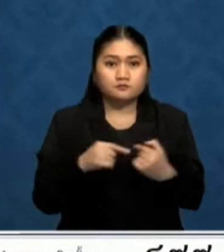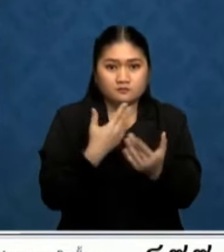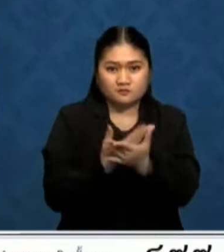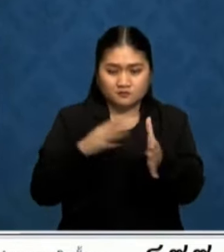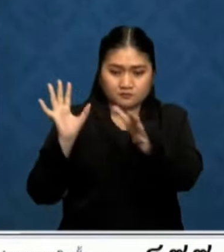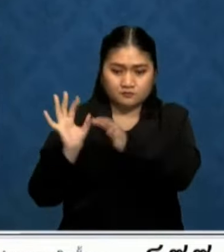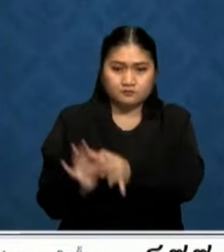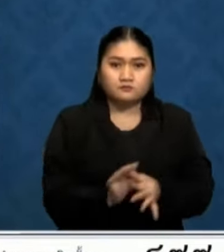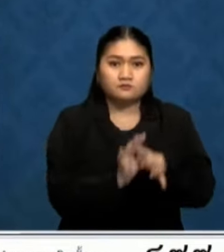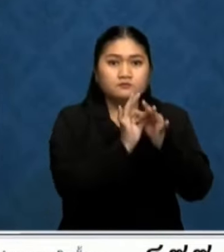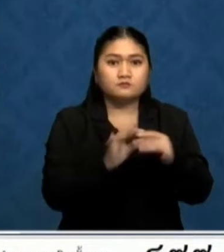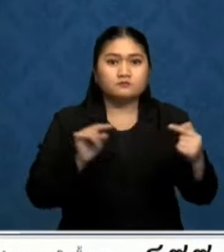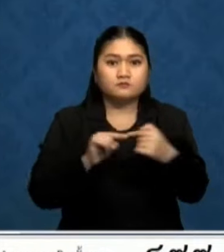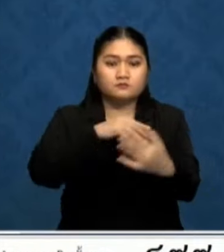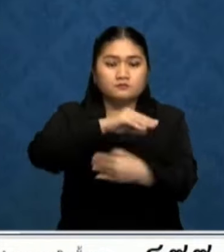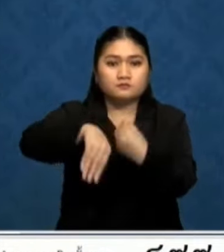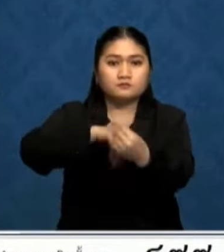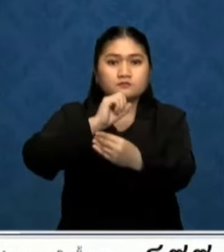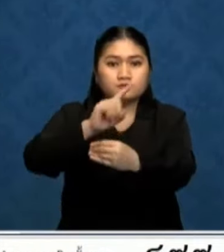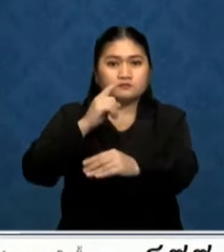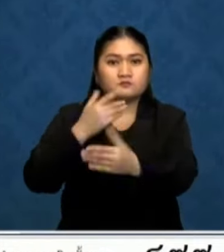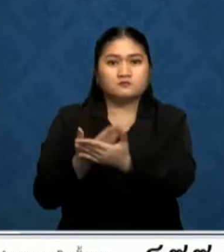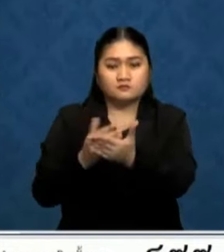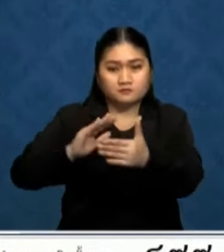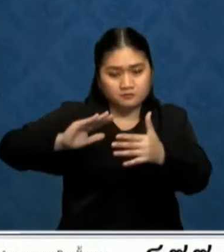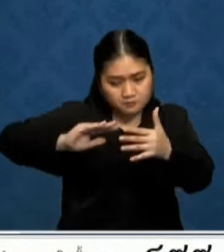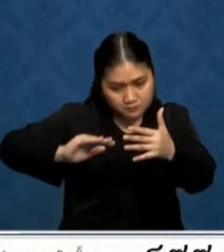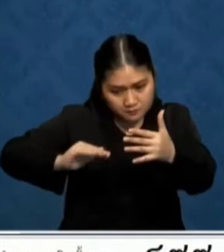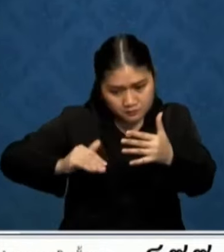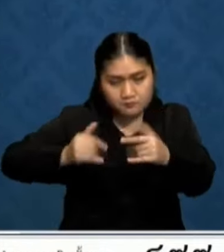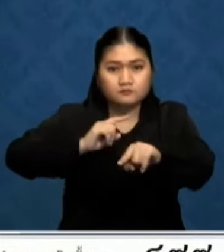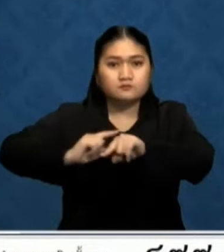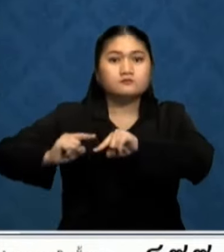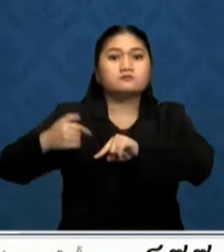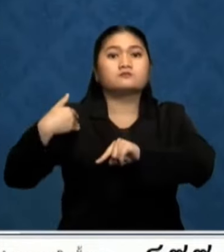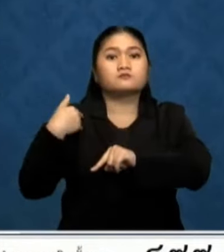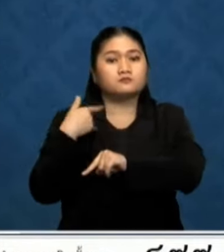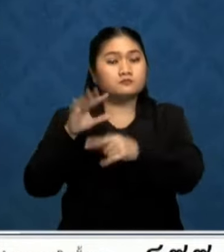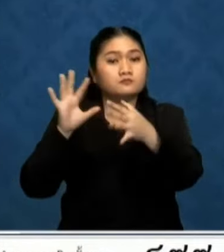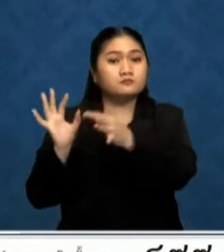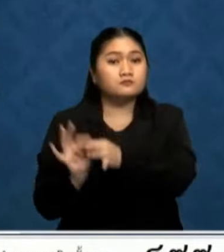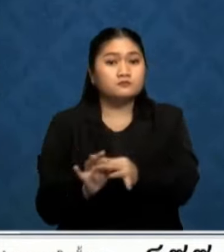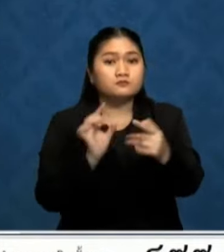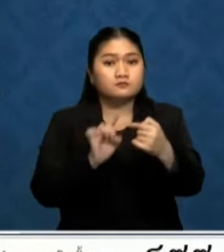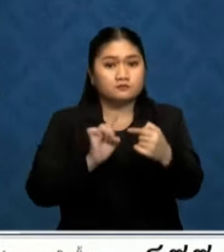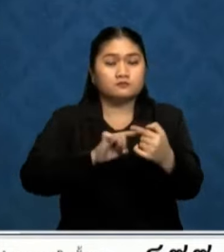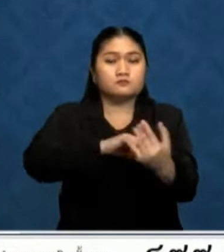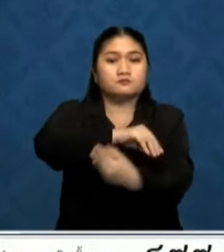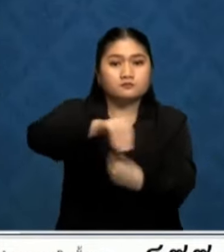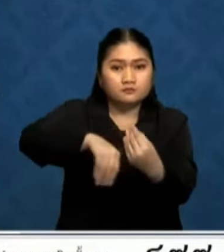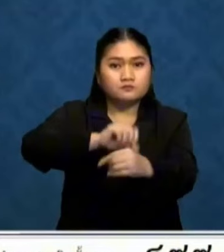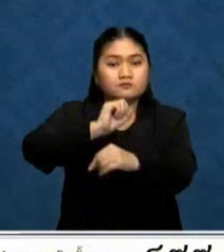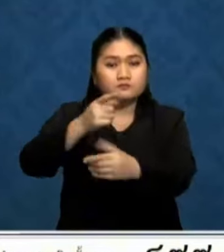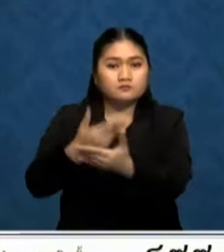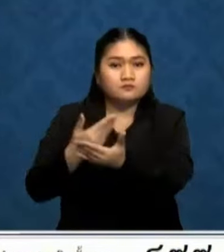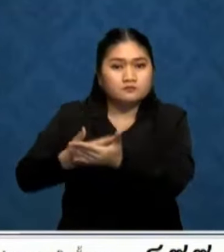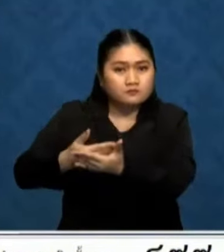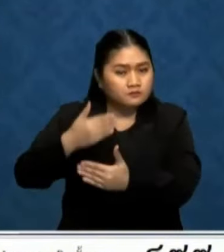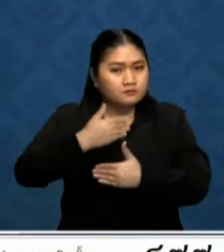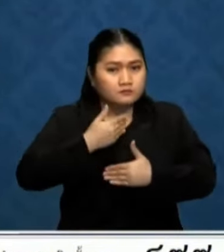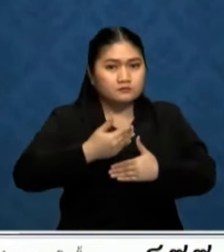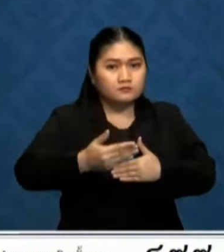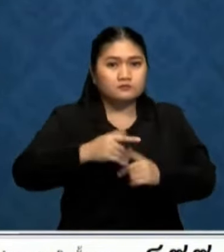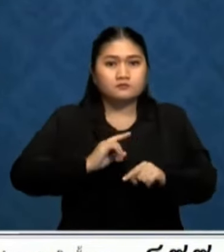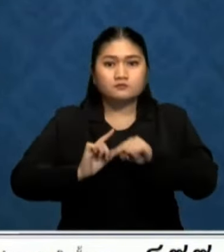าที่สอดคล้องกับแนวโ้มเศรกิและเงิเฟ้อที่ปับตัวดีขึ้นรวมทั้งเอื้อต่อการรัษาสถิทธิาพเศรฐกการเงิในระยะยาว